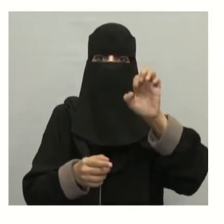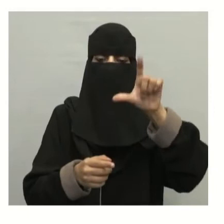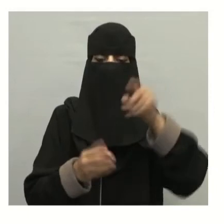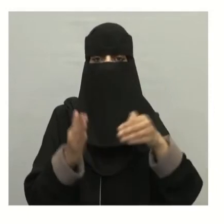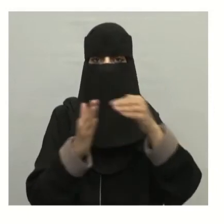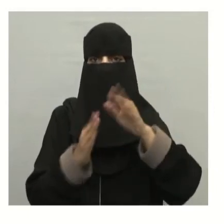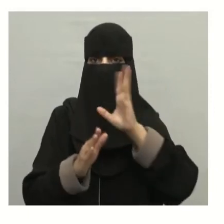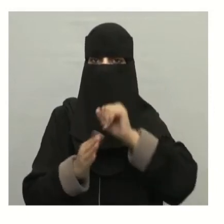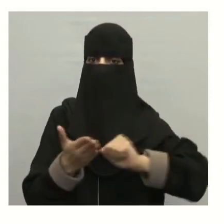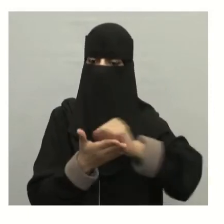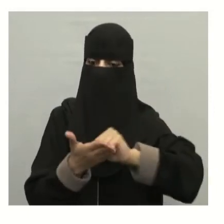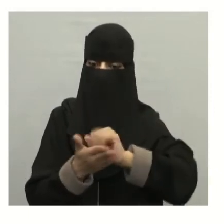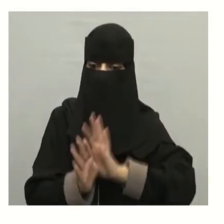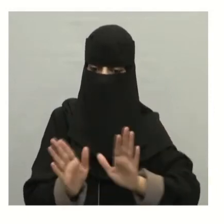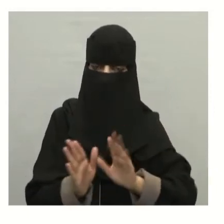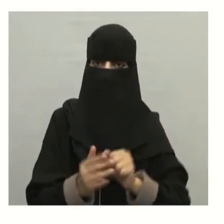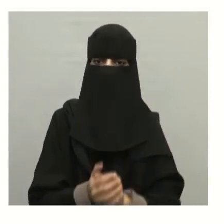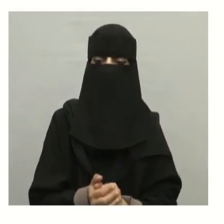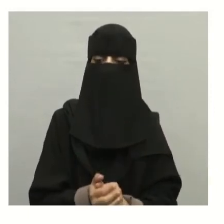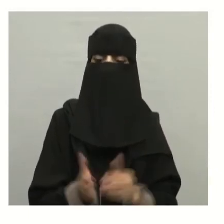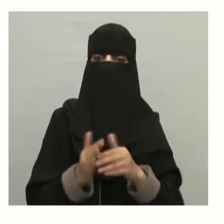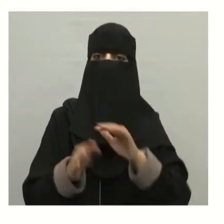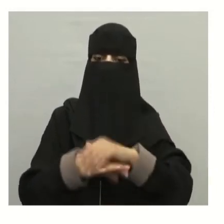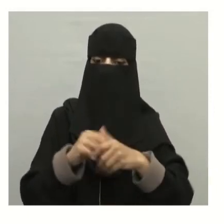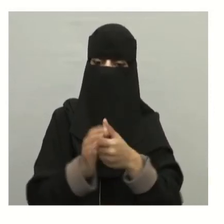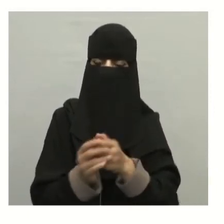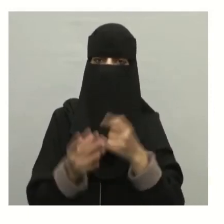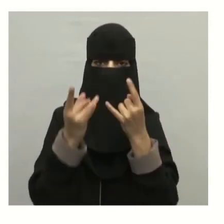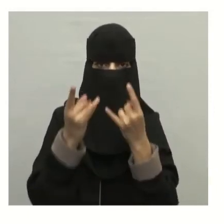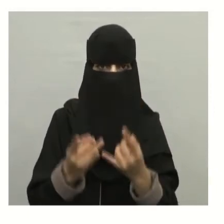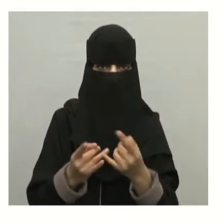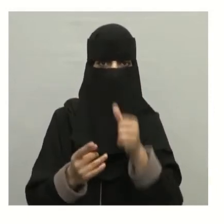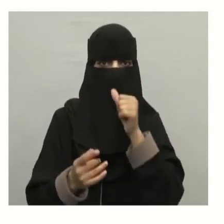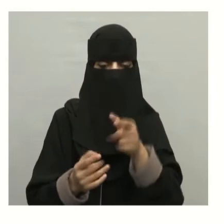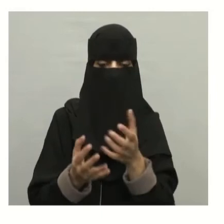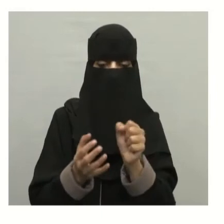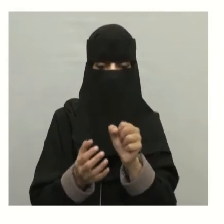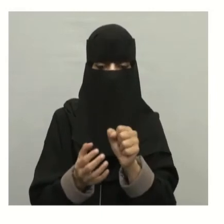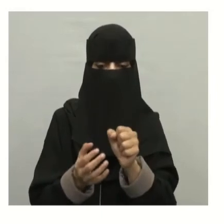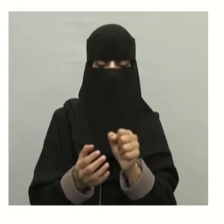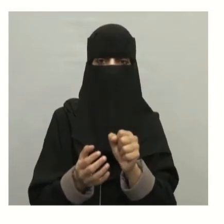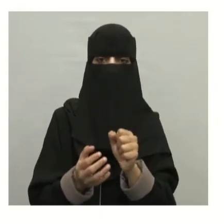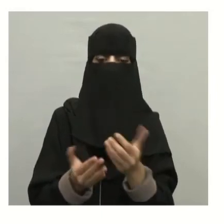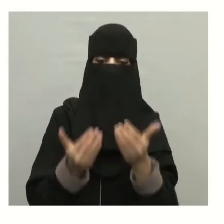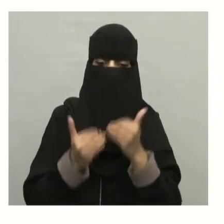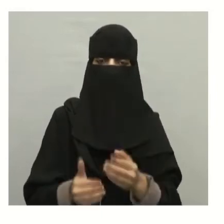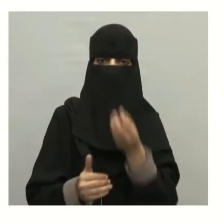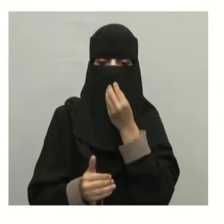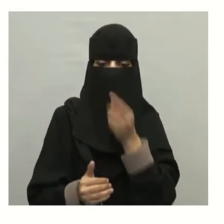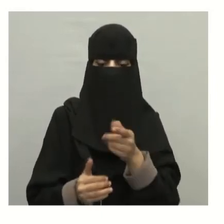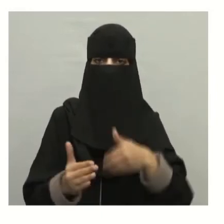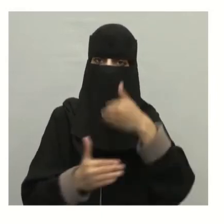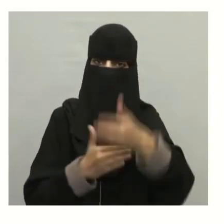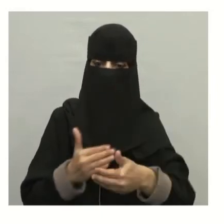الانتهاء من التنظيف. وأخيرا غسل اليدين جيدا بالماء والصابون قبل تناول